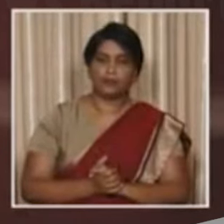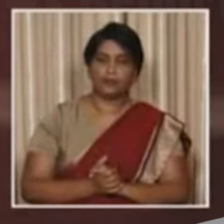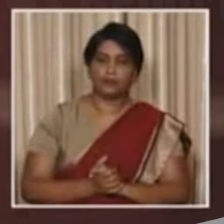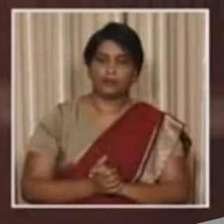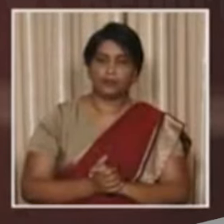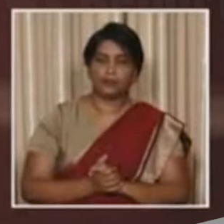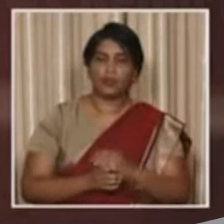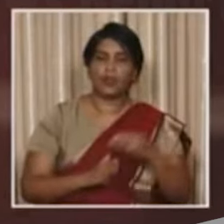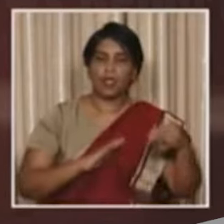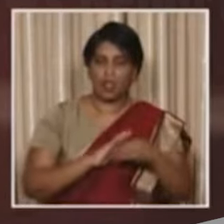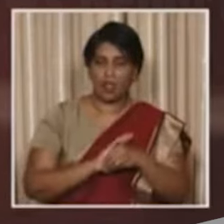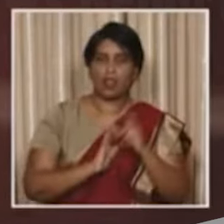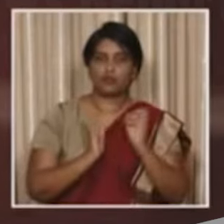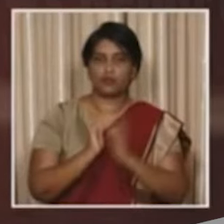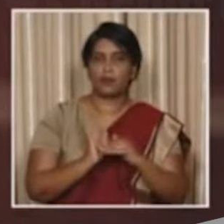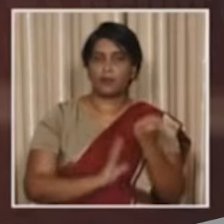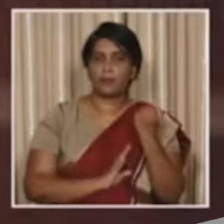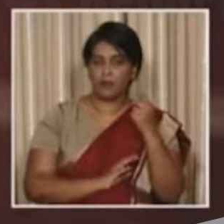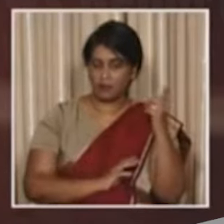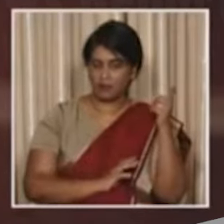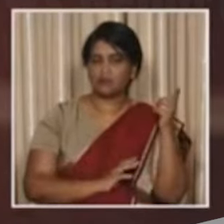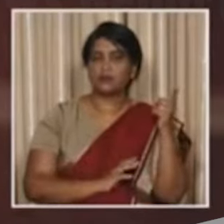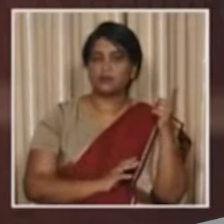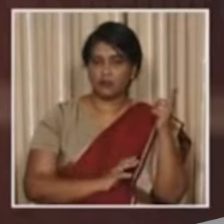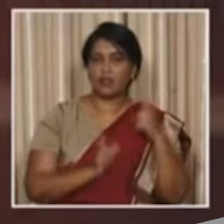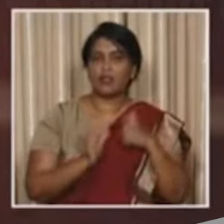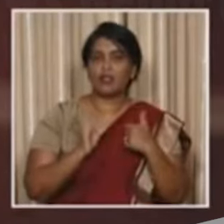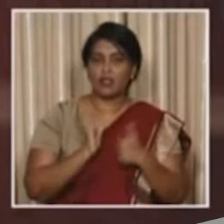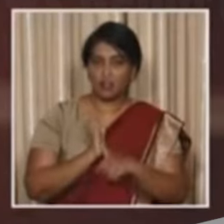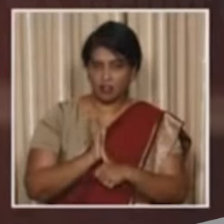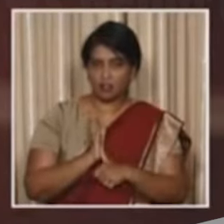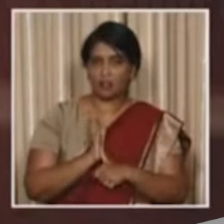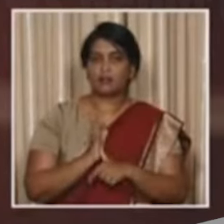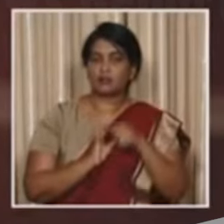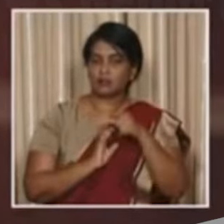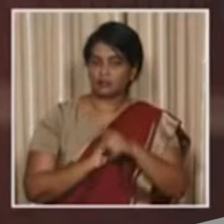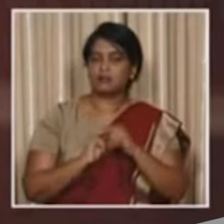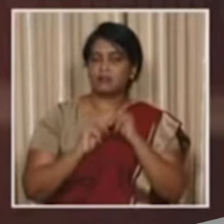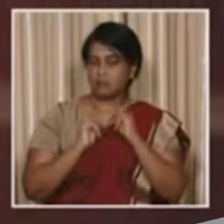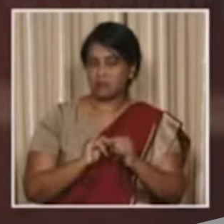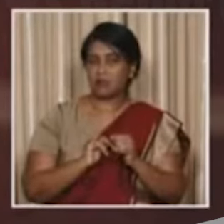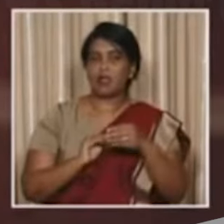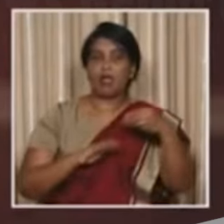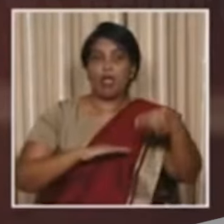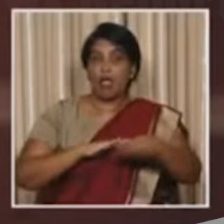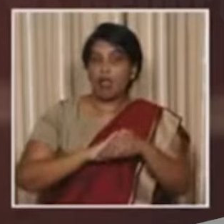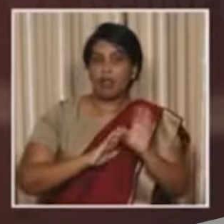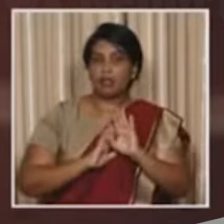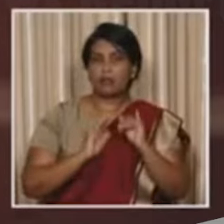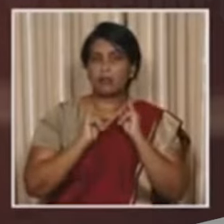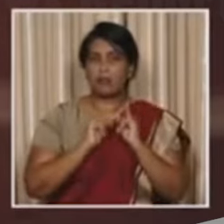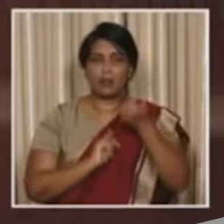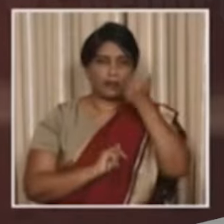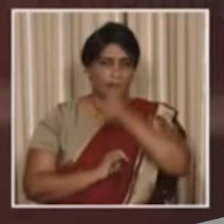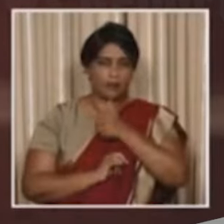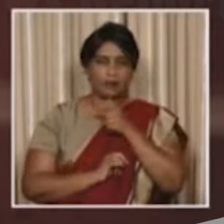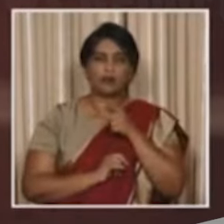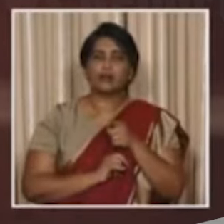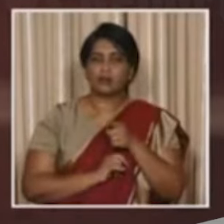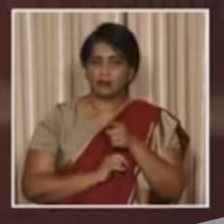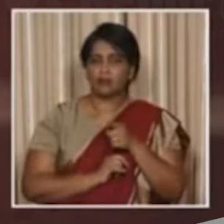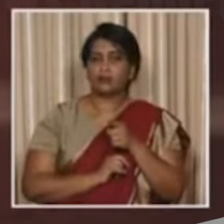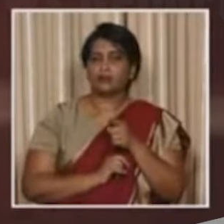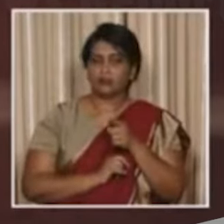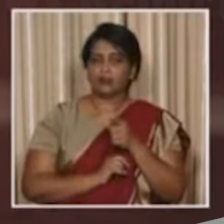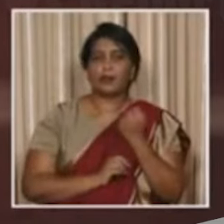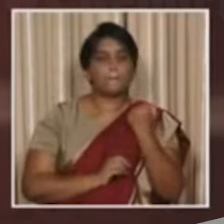අල්ලස් කොමිසමට බලය තියෙන්නේ. ඒ පනත දූෂණය කියන ගණයටයි එක වැටෙන්නේ. එක අල්ලස නෙවෙයි අල්ලස් ඔය දූෂණ කොමිෂන්